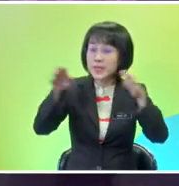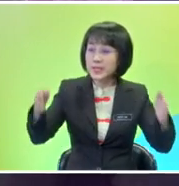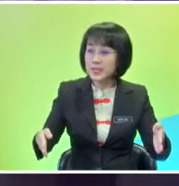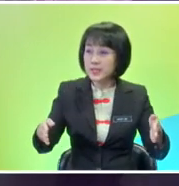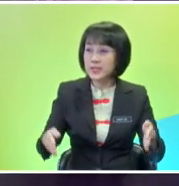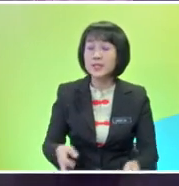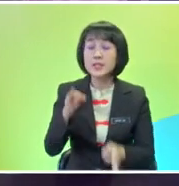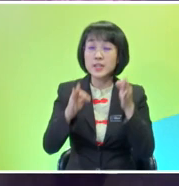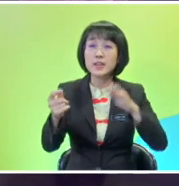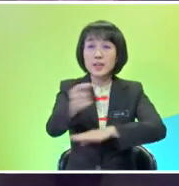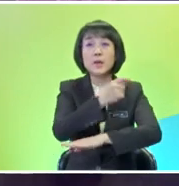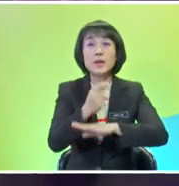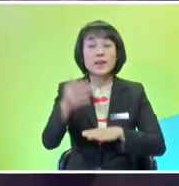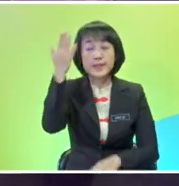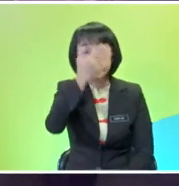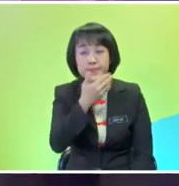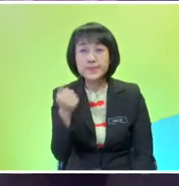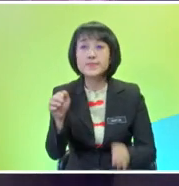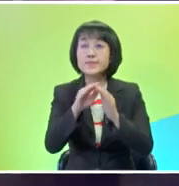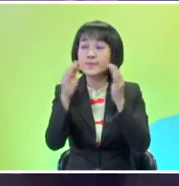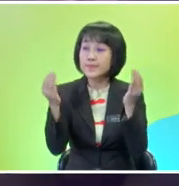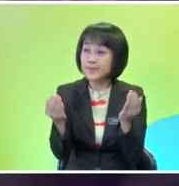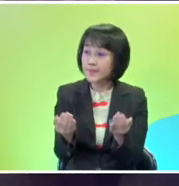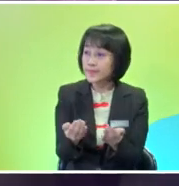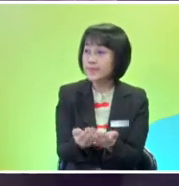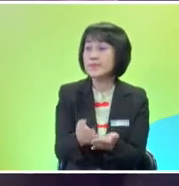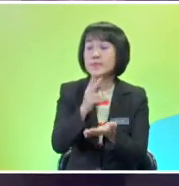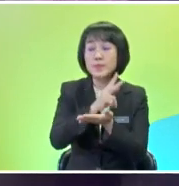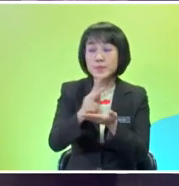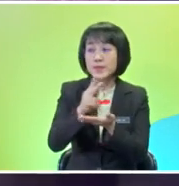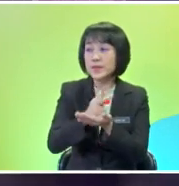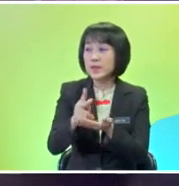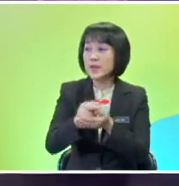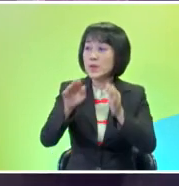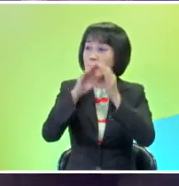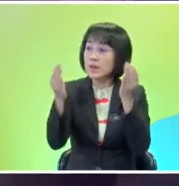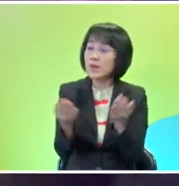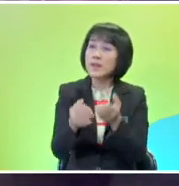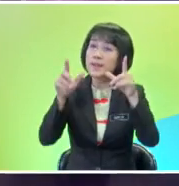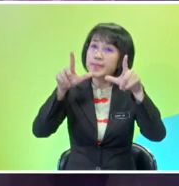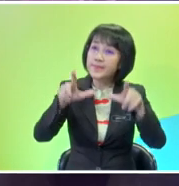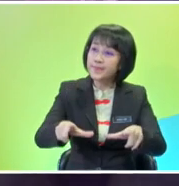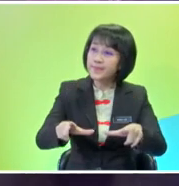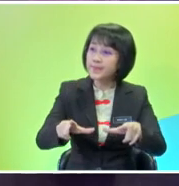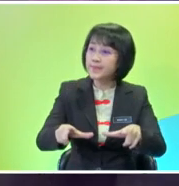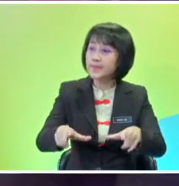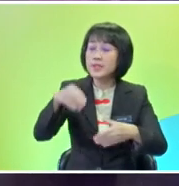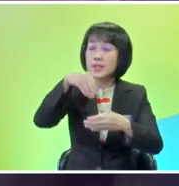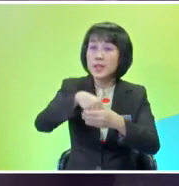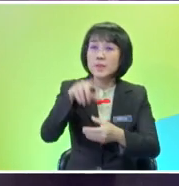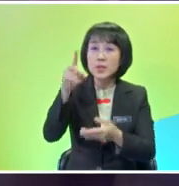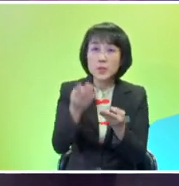jadi lagi cantik sepatutnya Mira boleh kemaskan bola tu di satu tempat ataupun letak dalam satu bekas